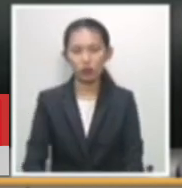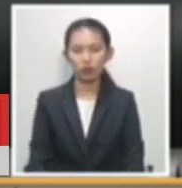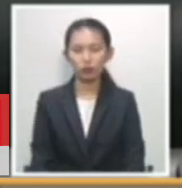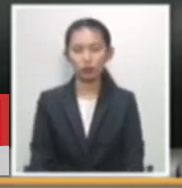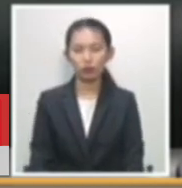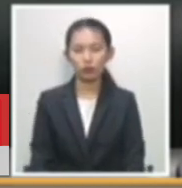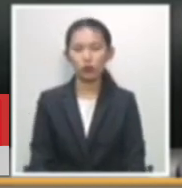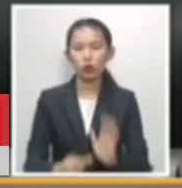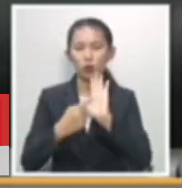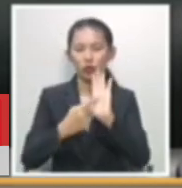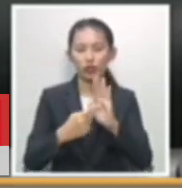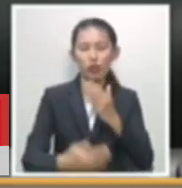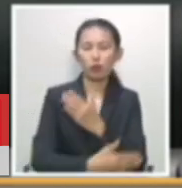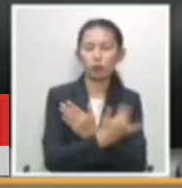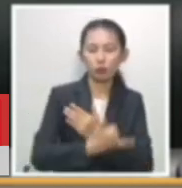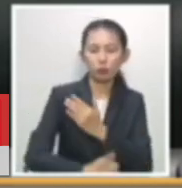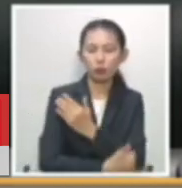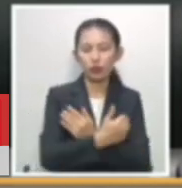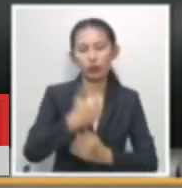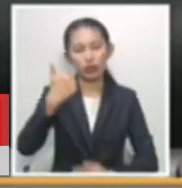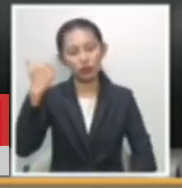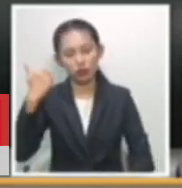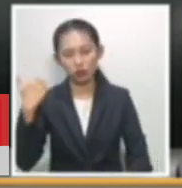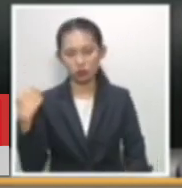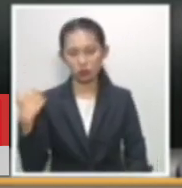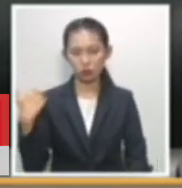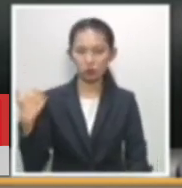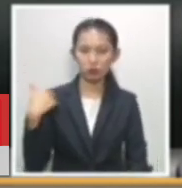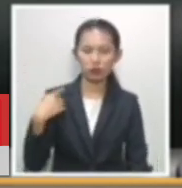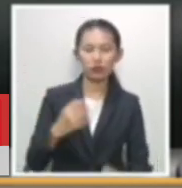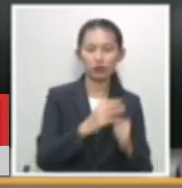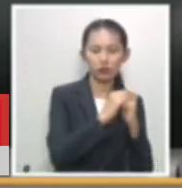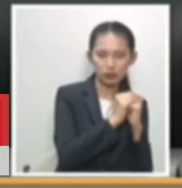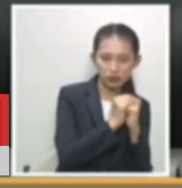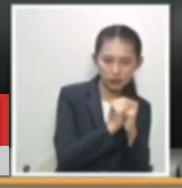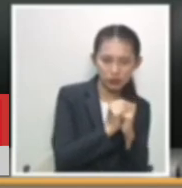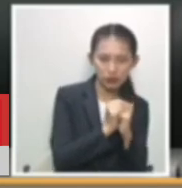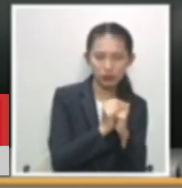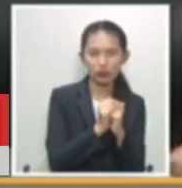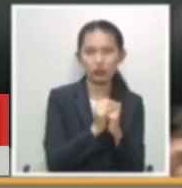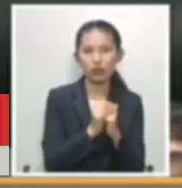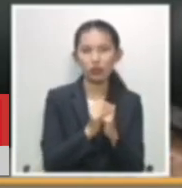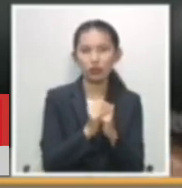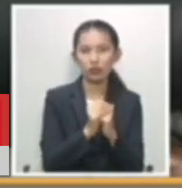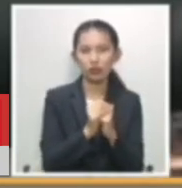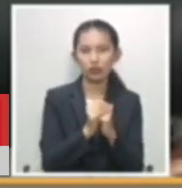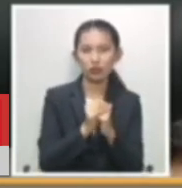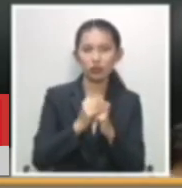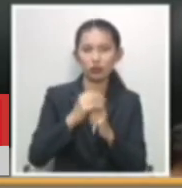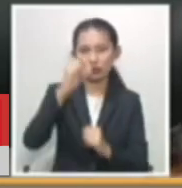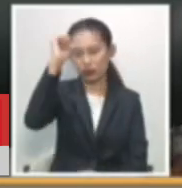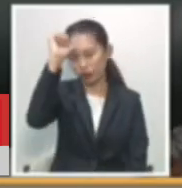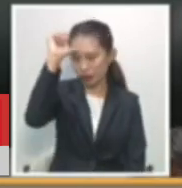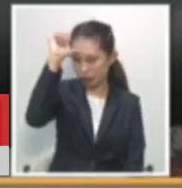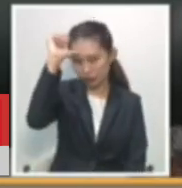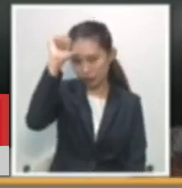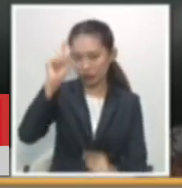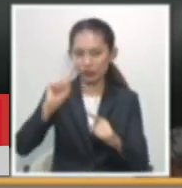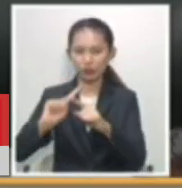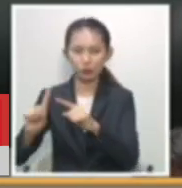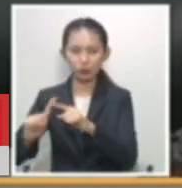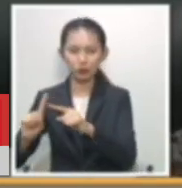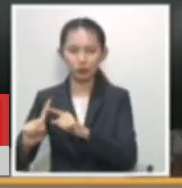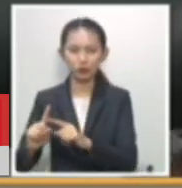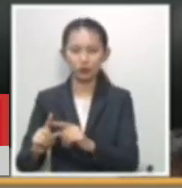ท่องเที่ยวที่นิยมมาประเทศไทยไม่ว่าจีนก็ดีหรือว่าอินเดียก็ดีนักท่องเที่ยวเหล่านี้มีจำนว